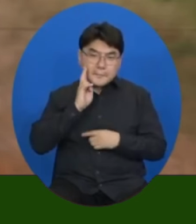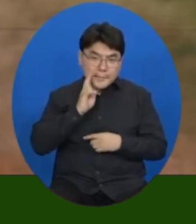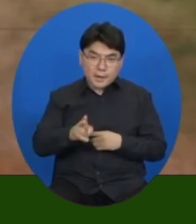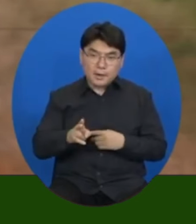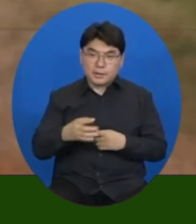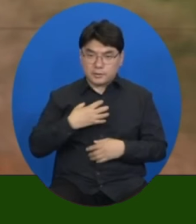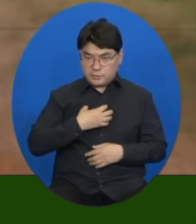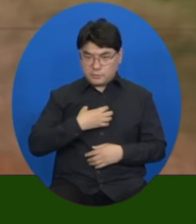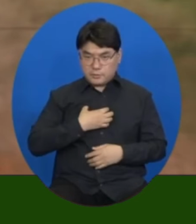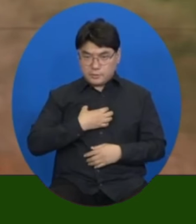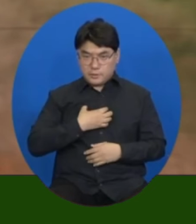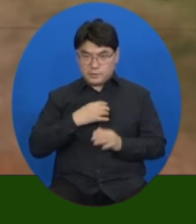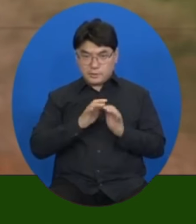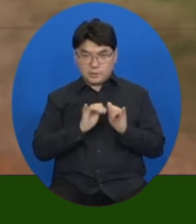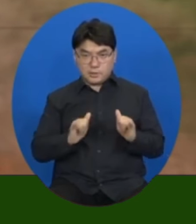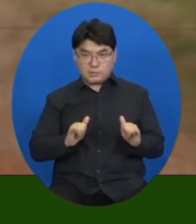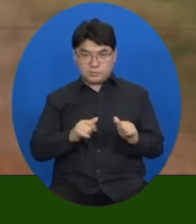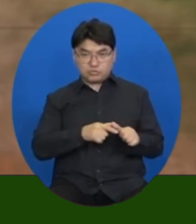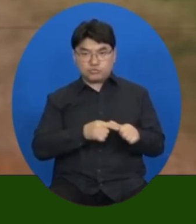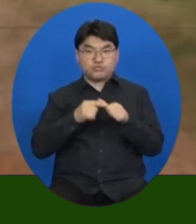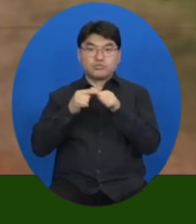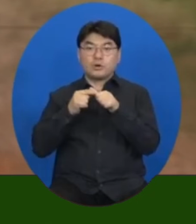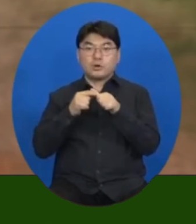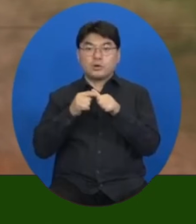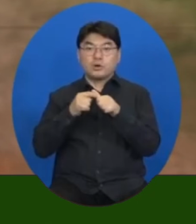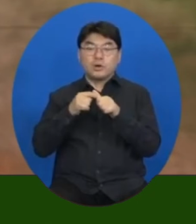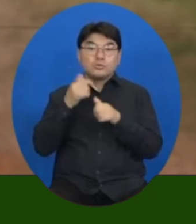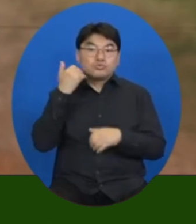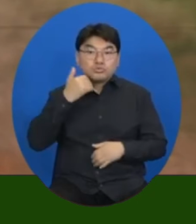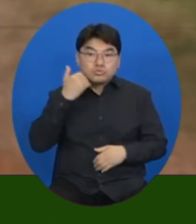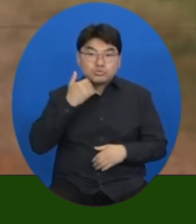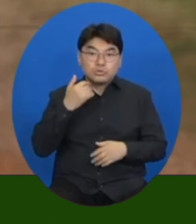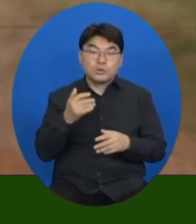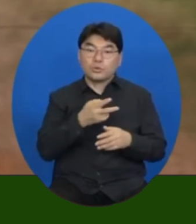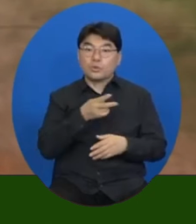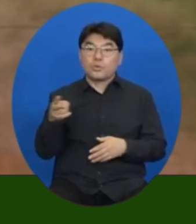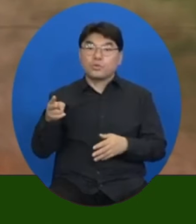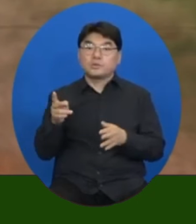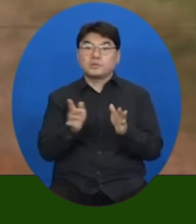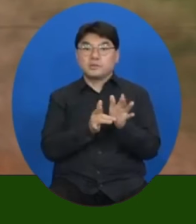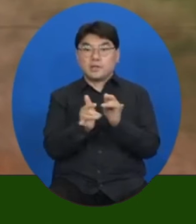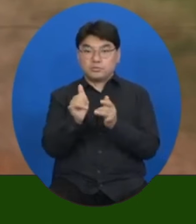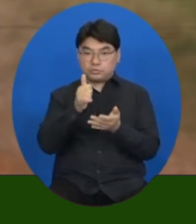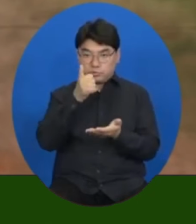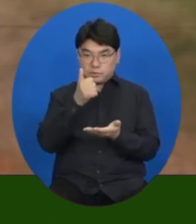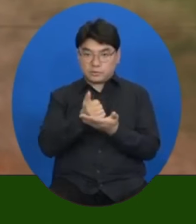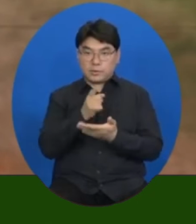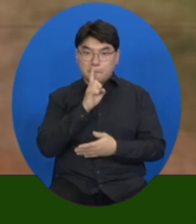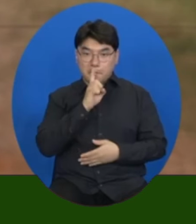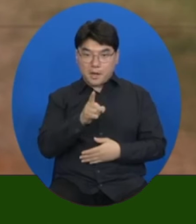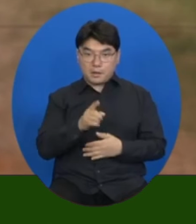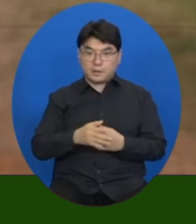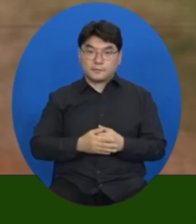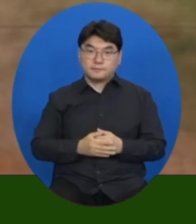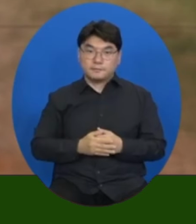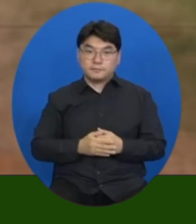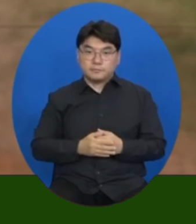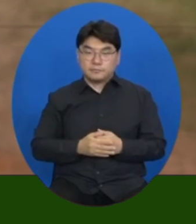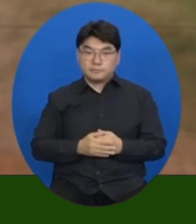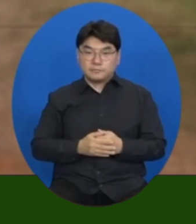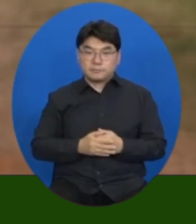위기의 처한 사람들을 구원할 수 있는 자는 단 한 명인데 바로 예수 그리스도다 그 말씀을 하고 있는 거예요 그래서